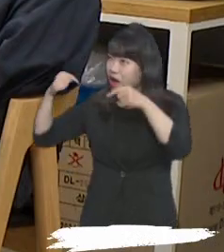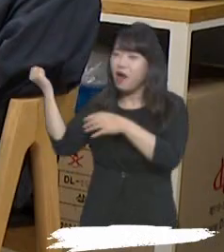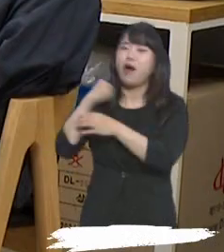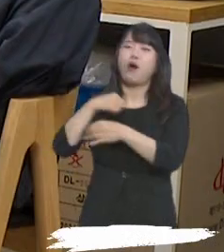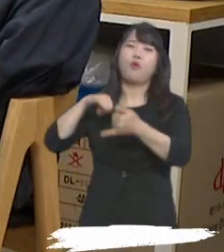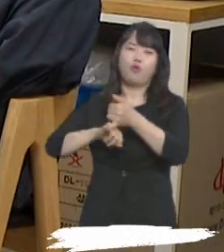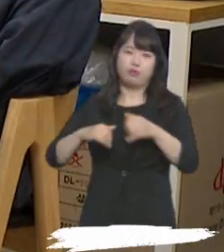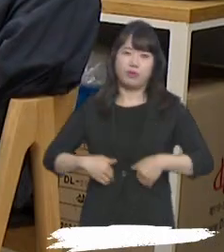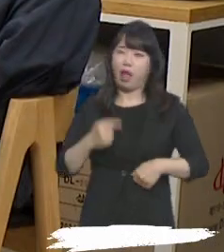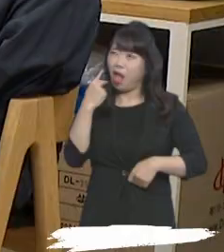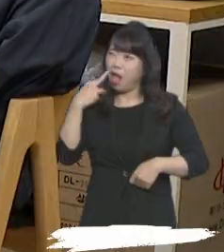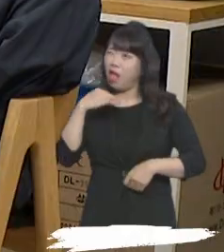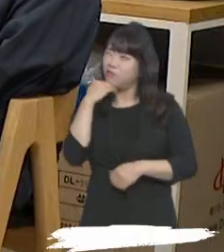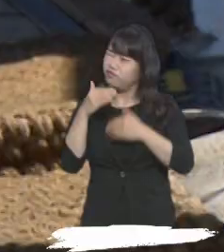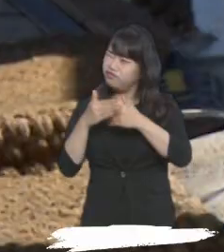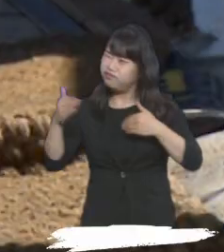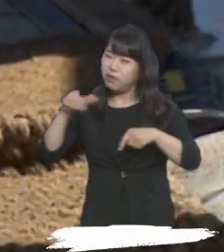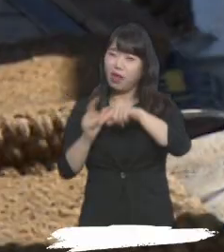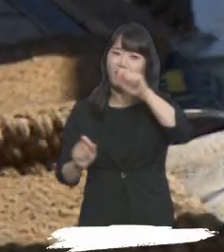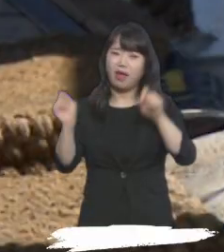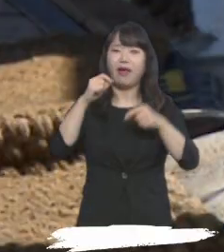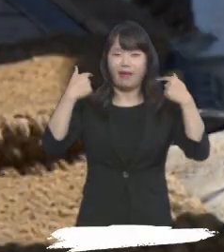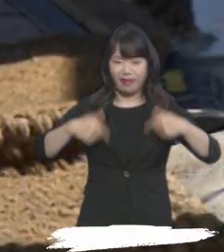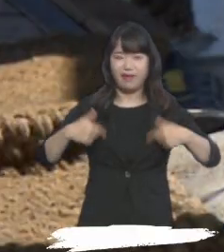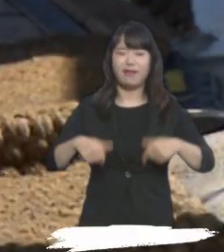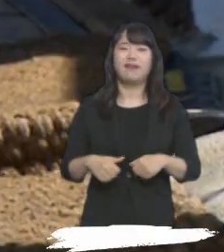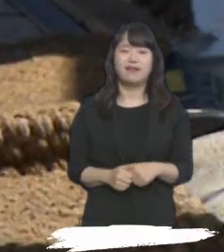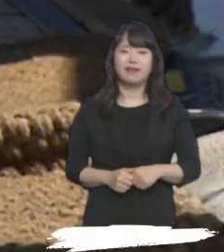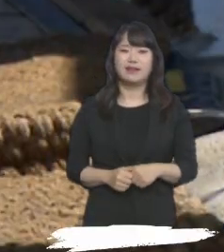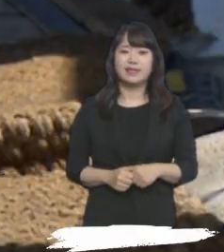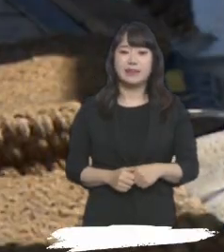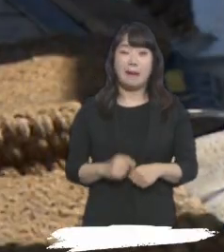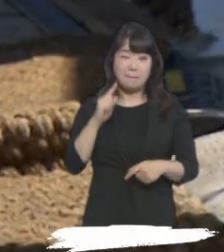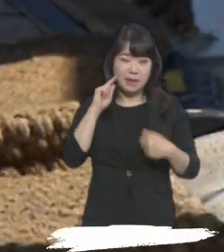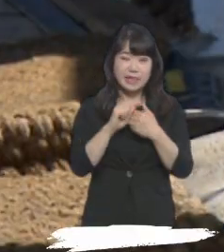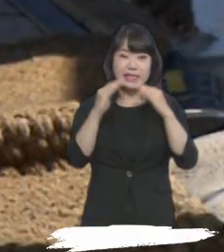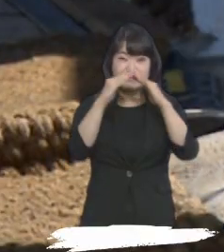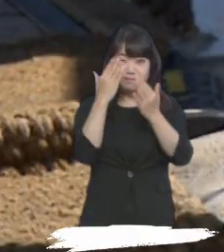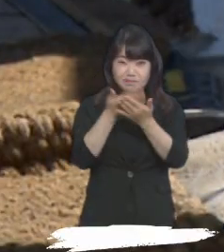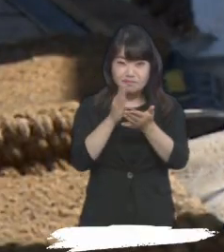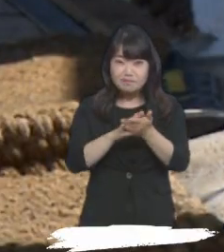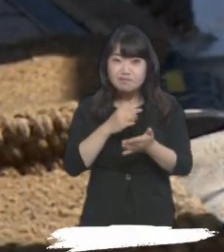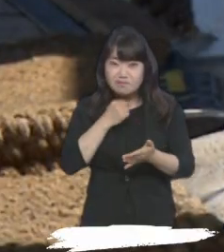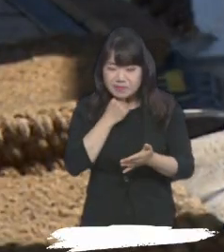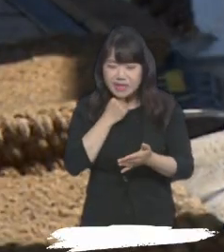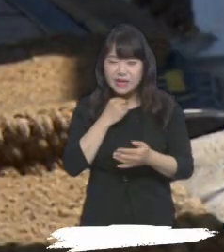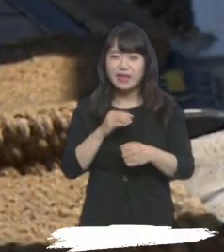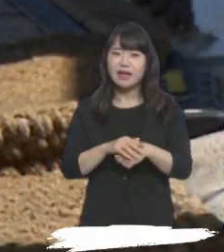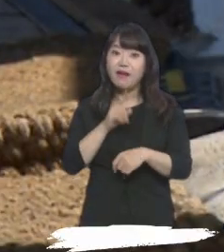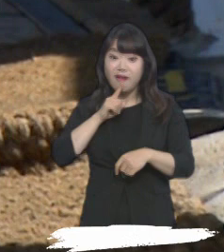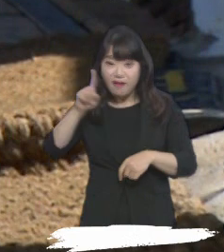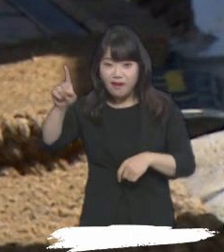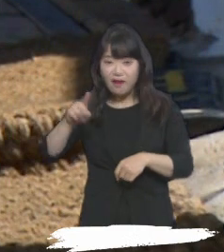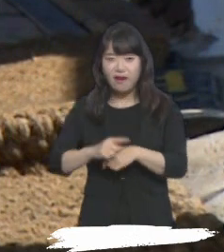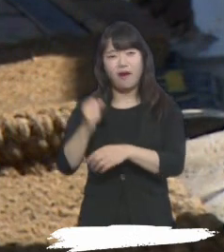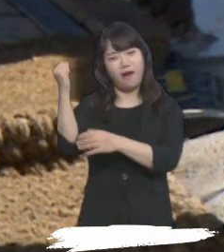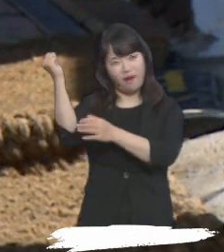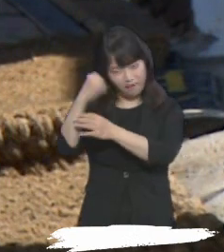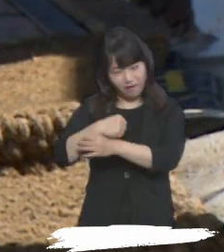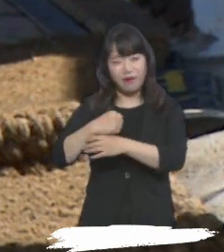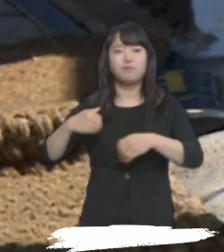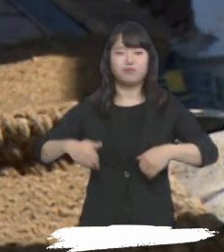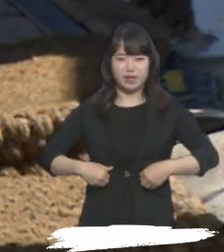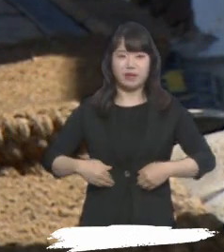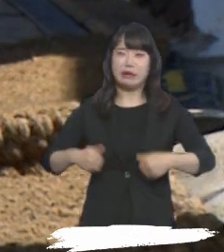이중고가 기다리고 있습니다. 뭐 조금 집을 고칠 때도 이제 허가를 받아야